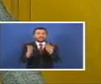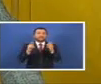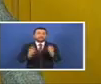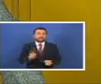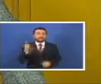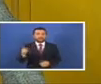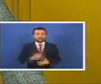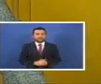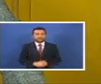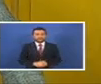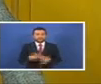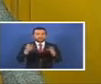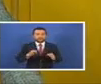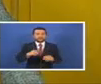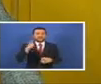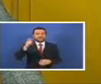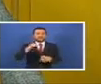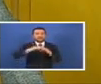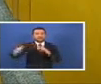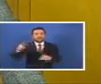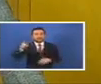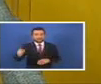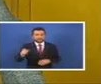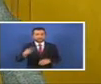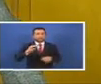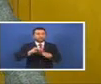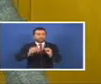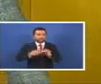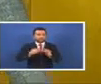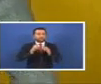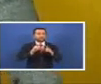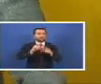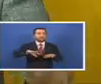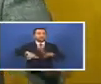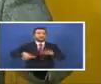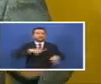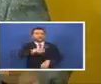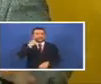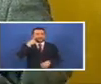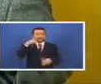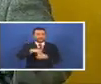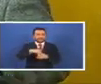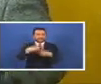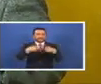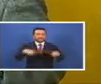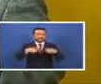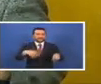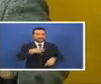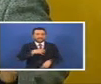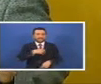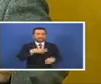yaptıracaklar. Şimdi cemaat soruları çalıyordu kamuda